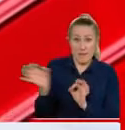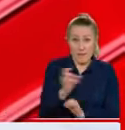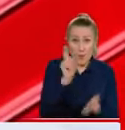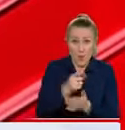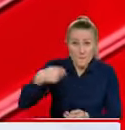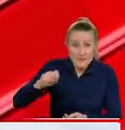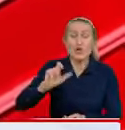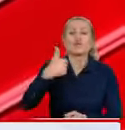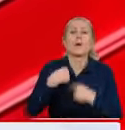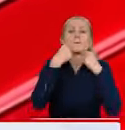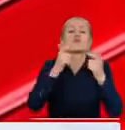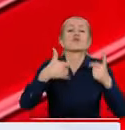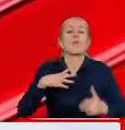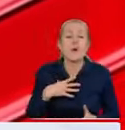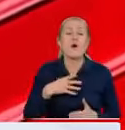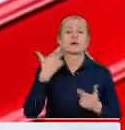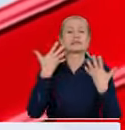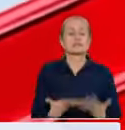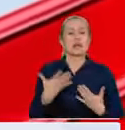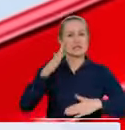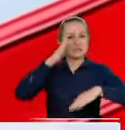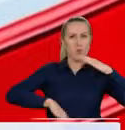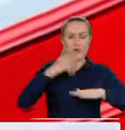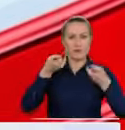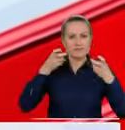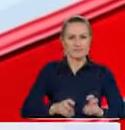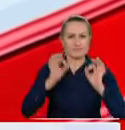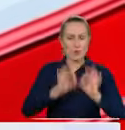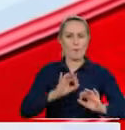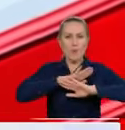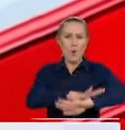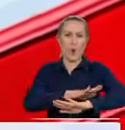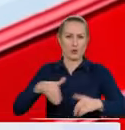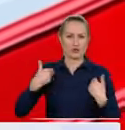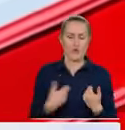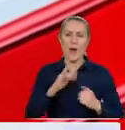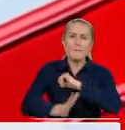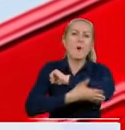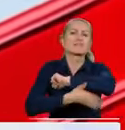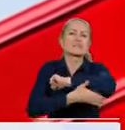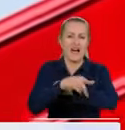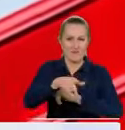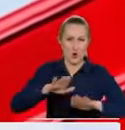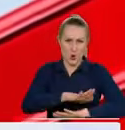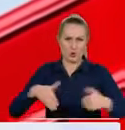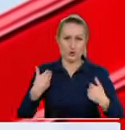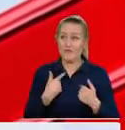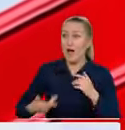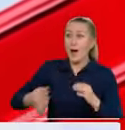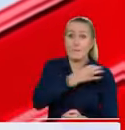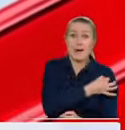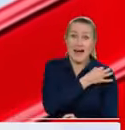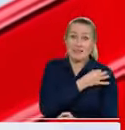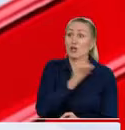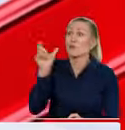mówiłem już wcześniej. Zbudowanie tak naprawdę sensownej ochrony zdrowia, podwalin pod nią z partiami, które do tej pory tego nie